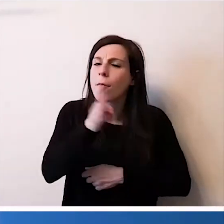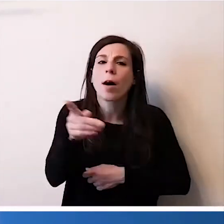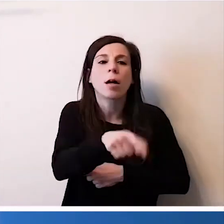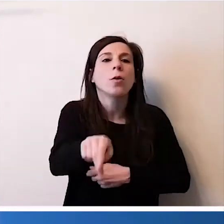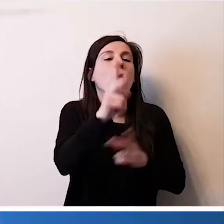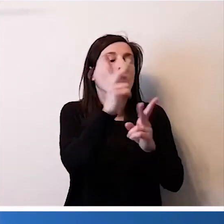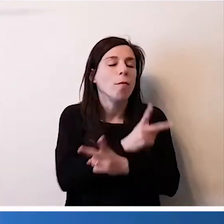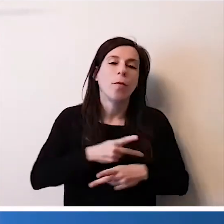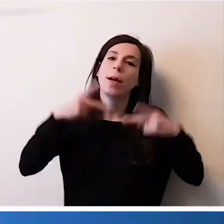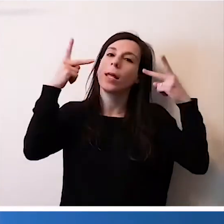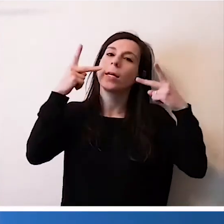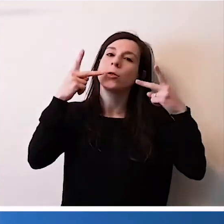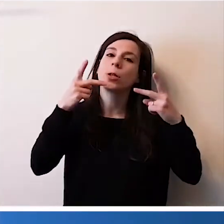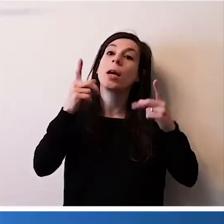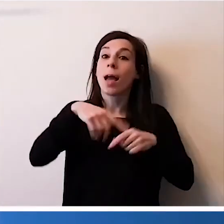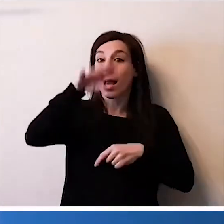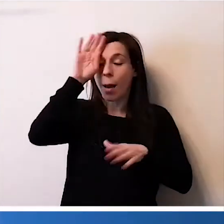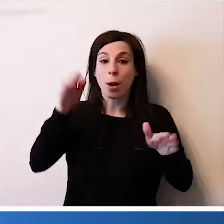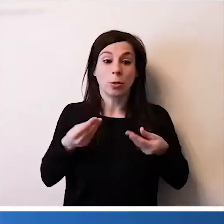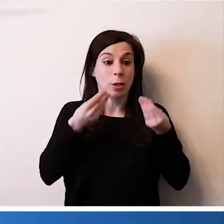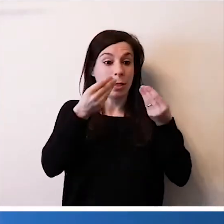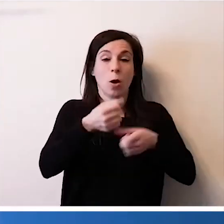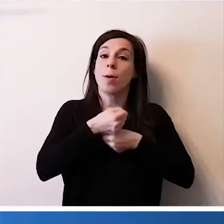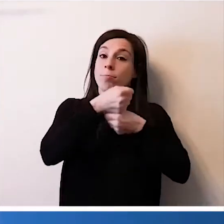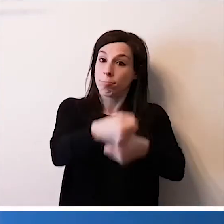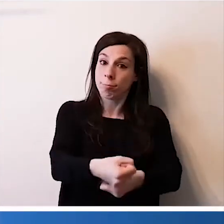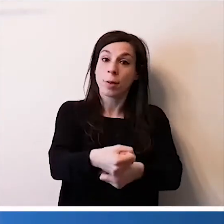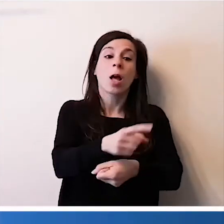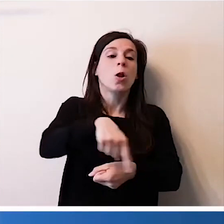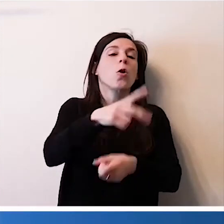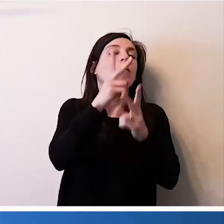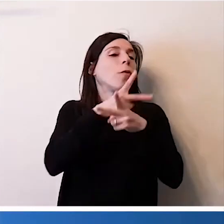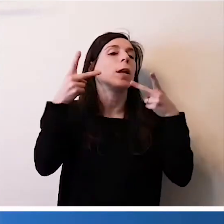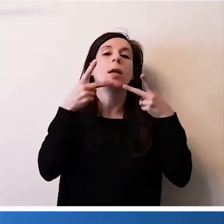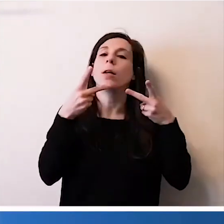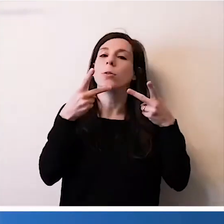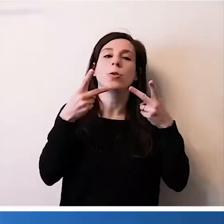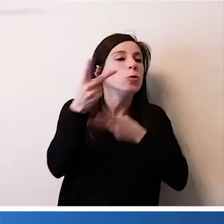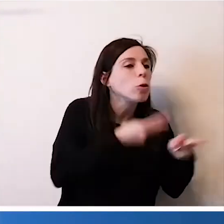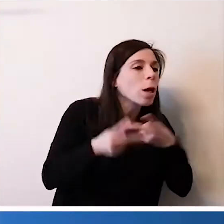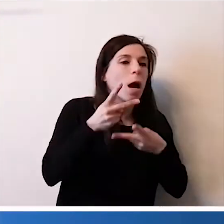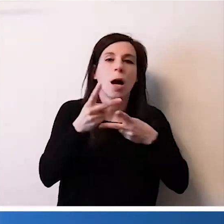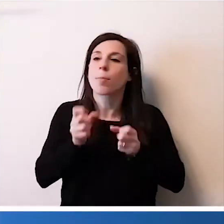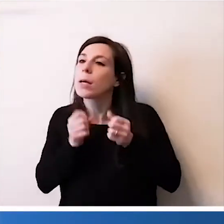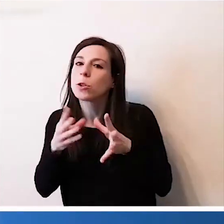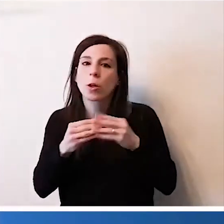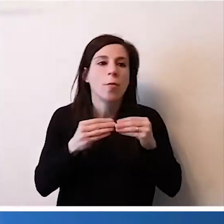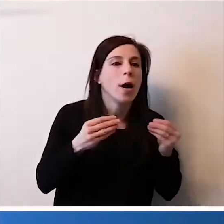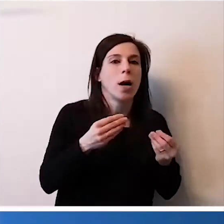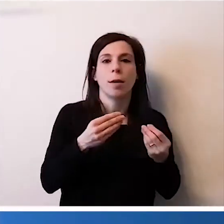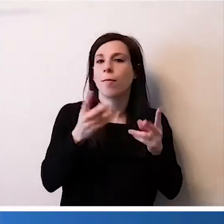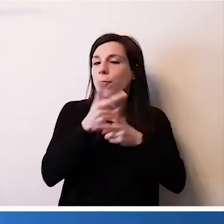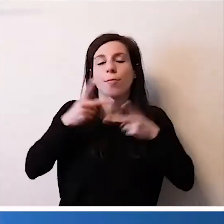fare le missioni che il capo degli angeli gli dà. E via, andarono in giro per il mondo. E il primo ad